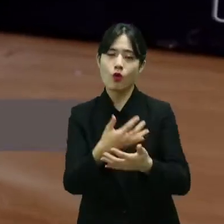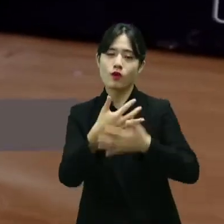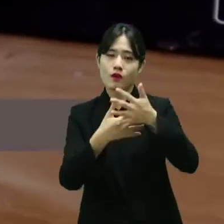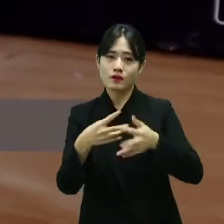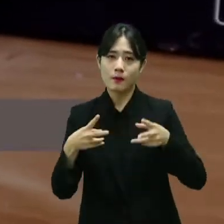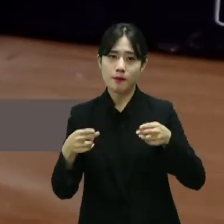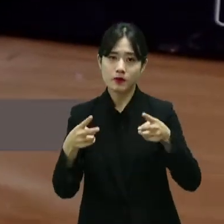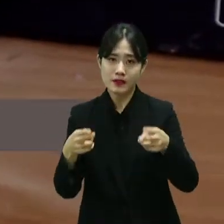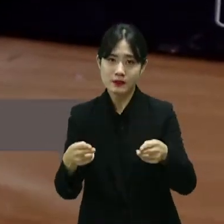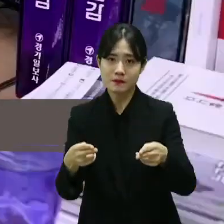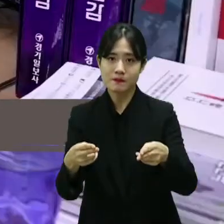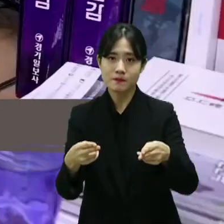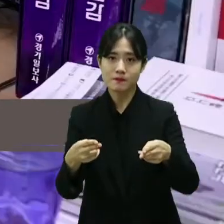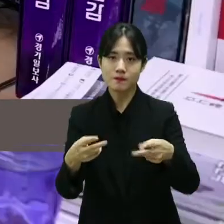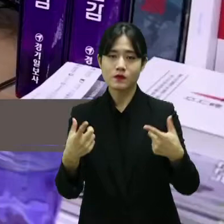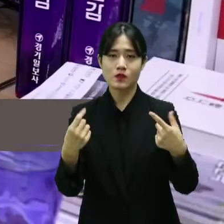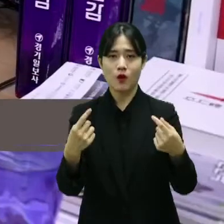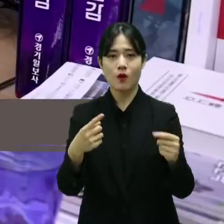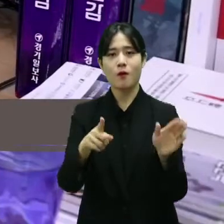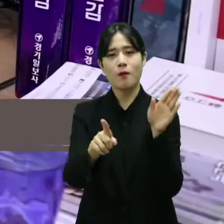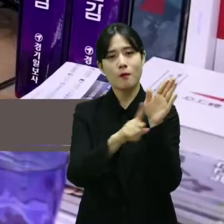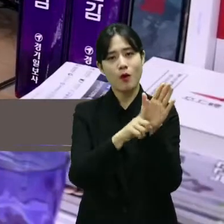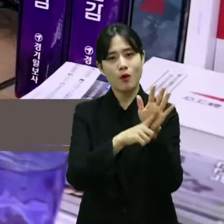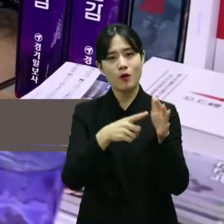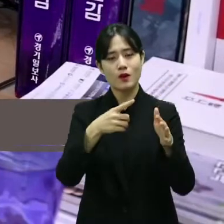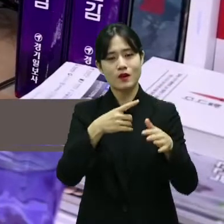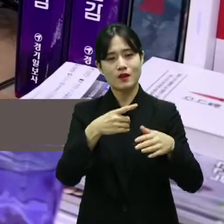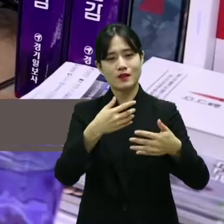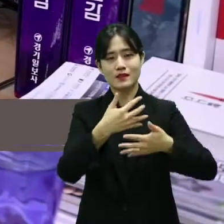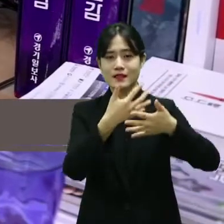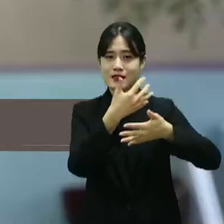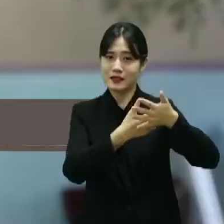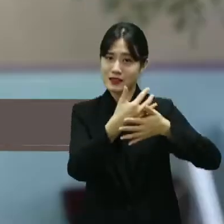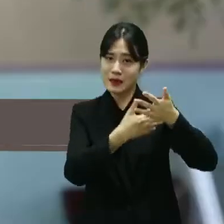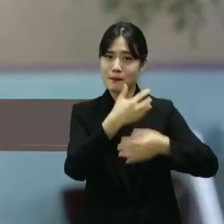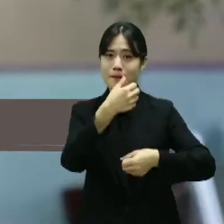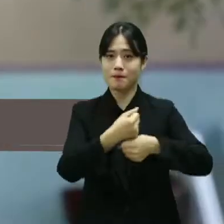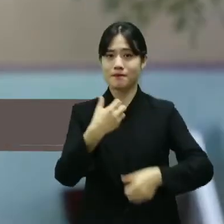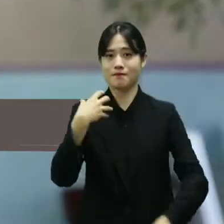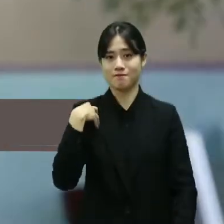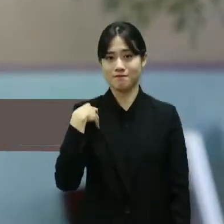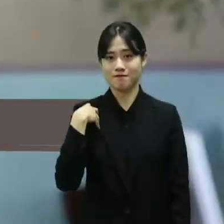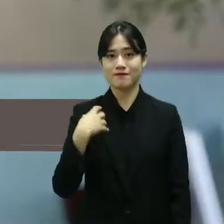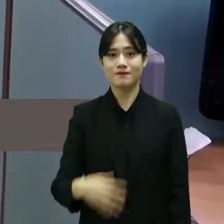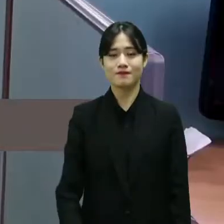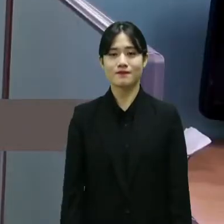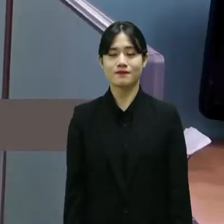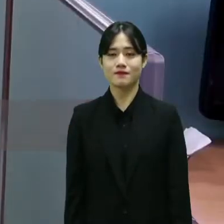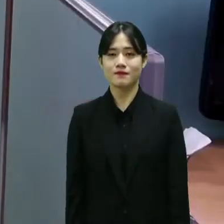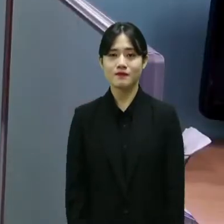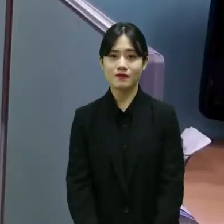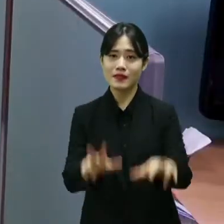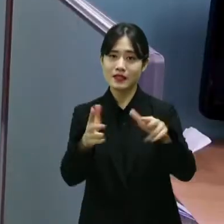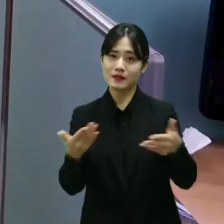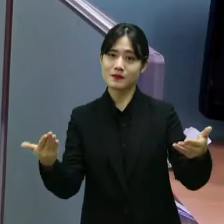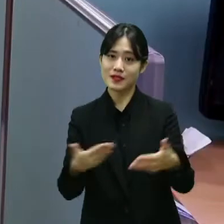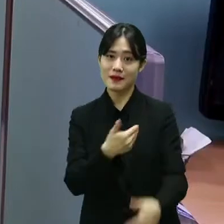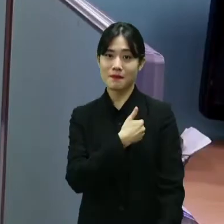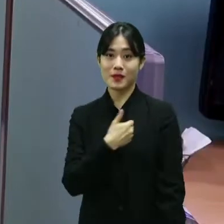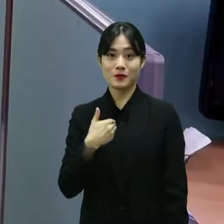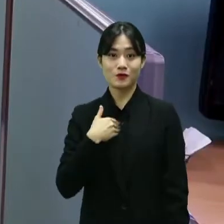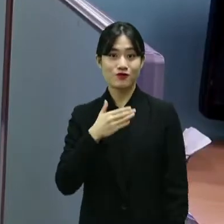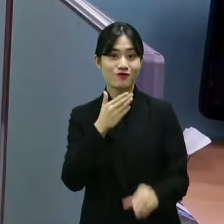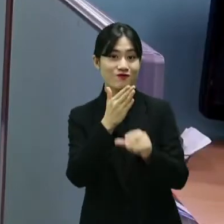자료들을 영상 편집이나 그런 식으로 보도자료 이미지를 지금 제작을 하는 업무를 맡고 있습니다. 현재